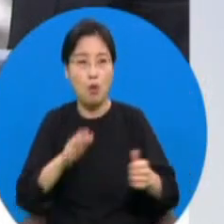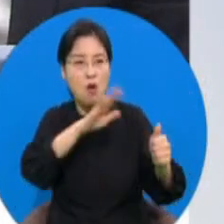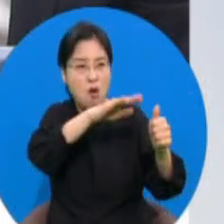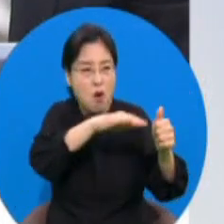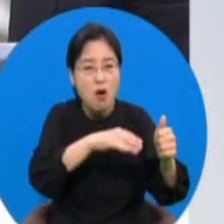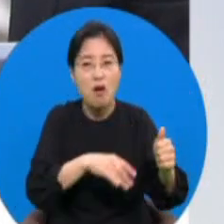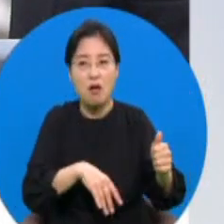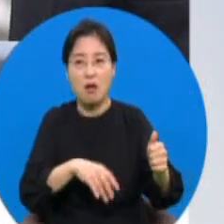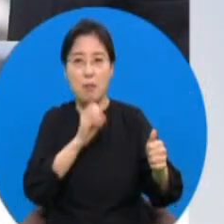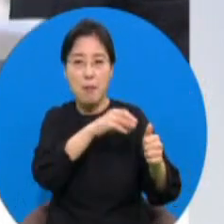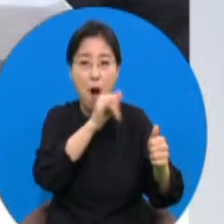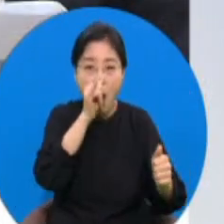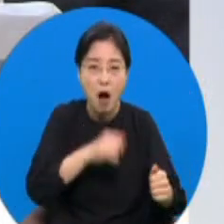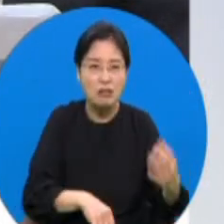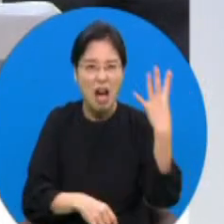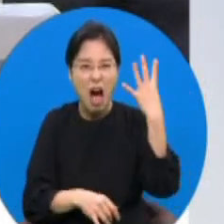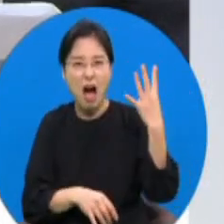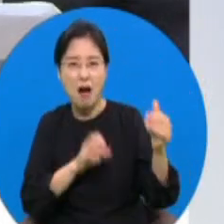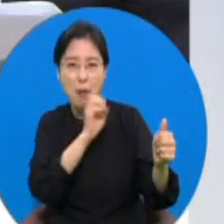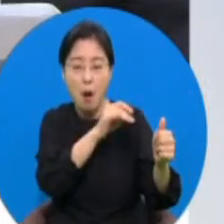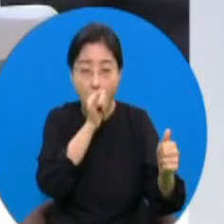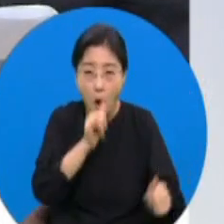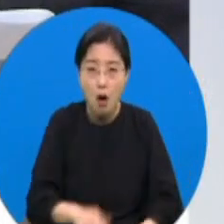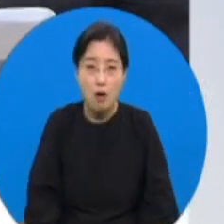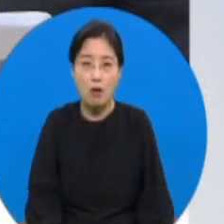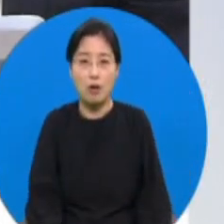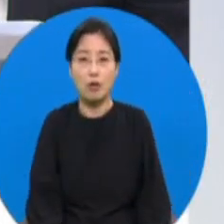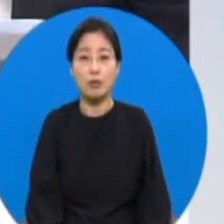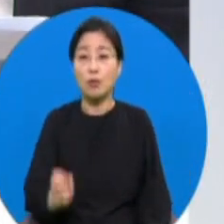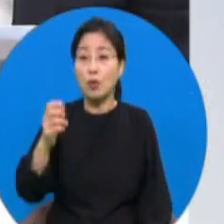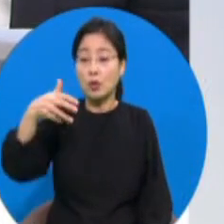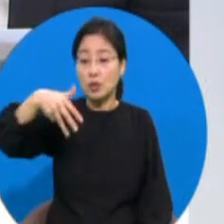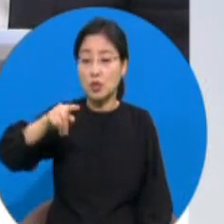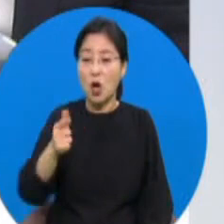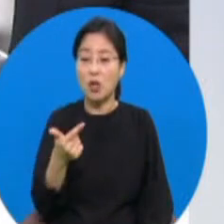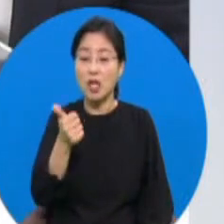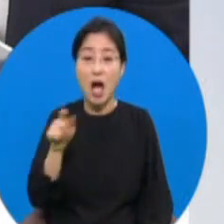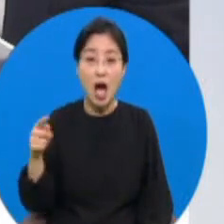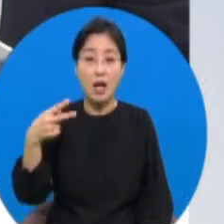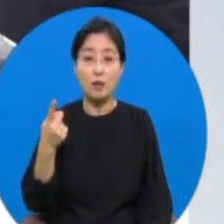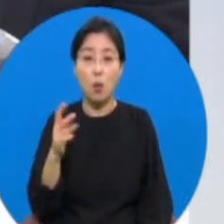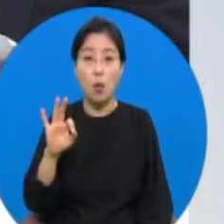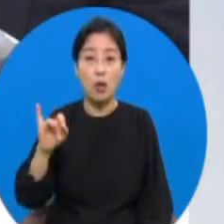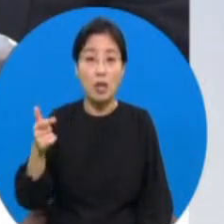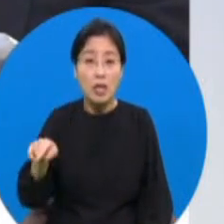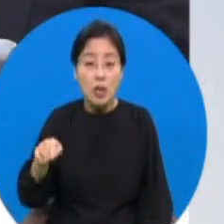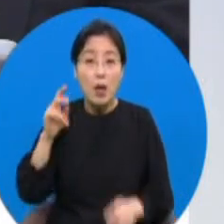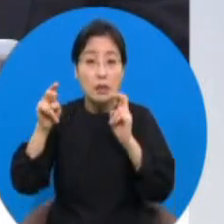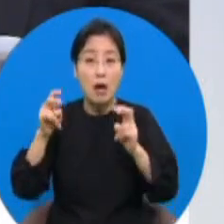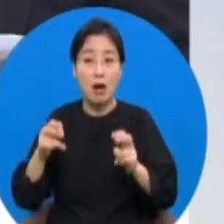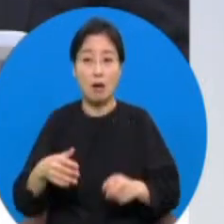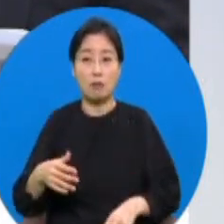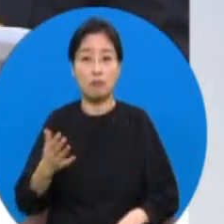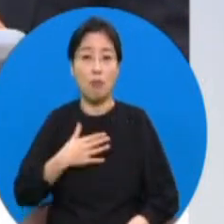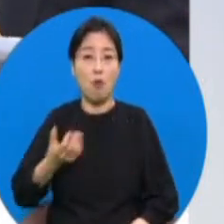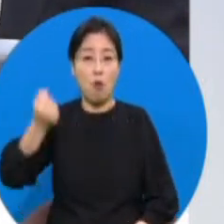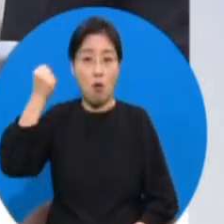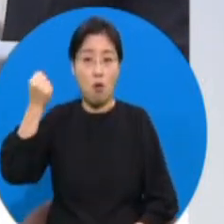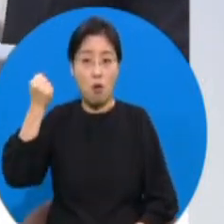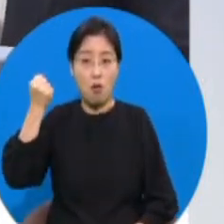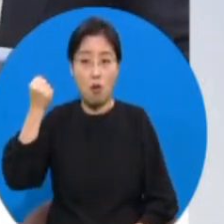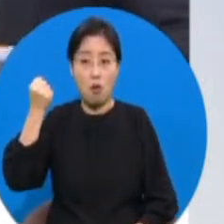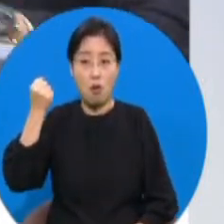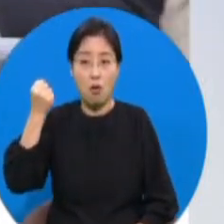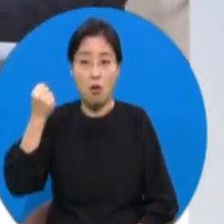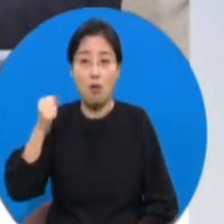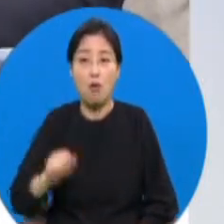자기 거잖아요. 아무 문제 없잖아요. 대장동 개발이 원칙적으로 잘 이루어졌고 이재명 대표의 치적인데. 근데 왜 천화동은